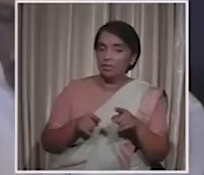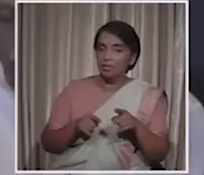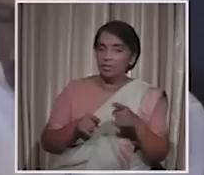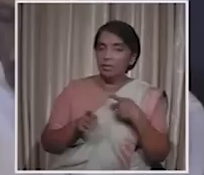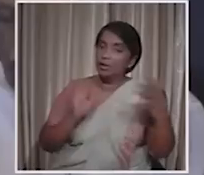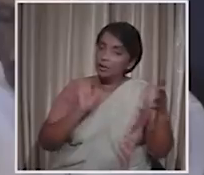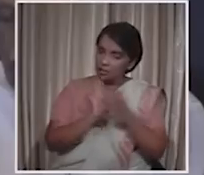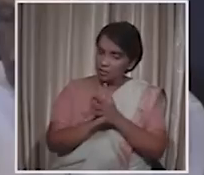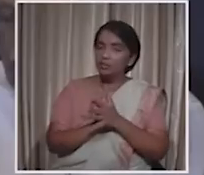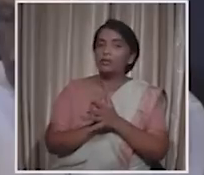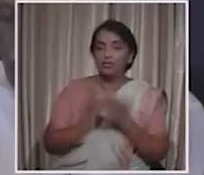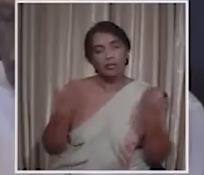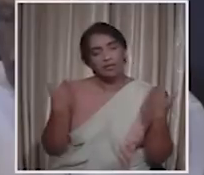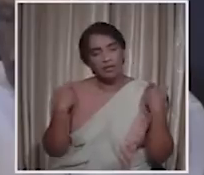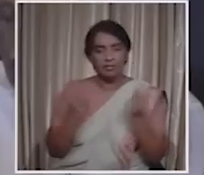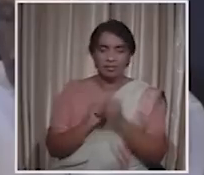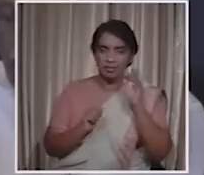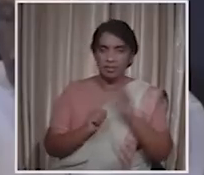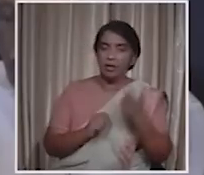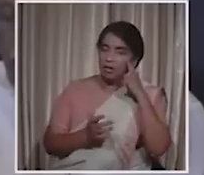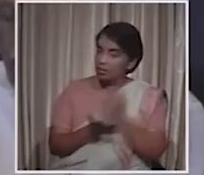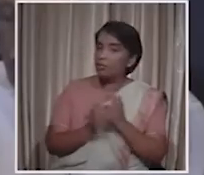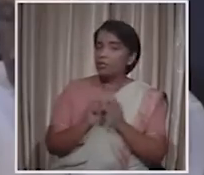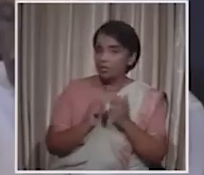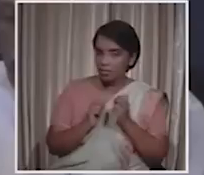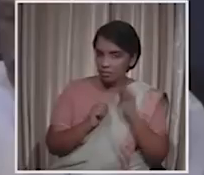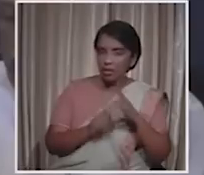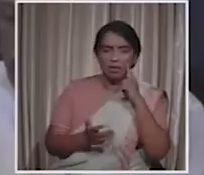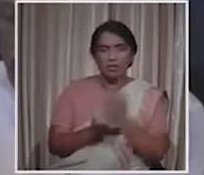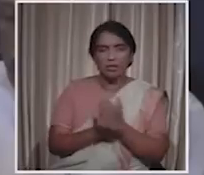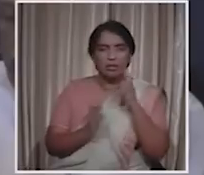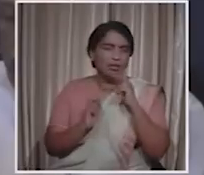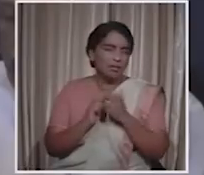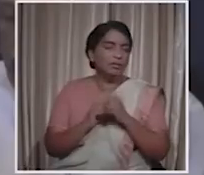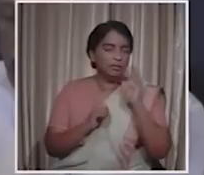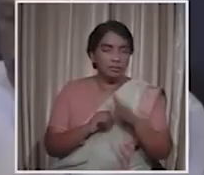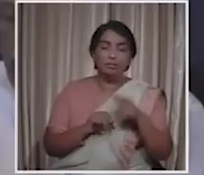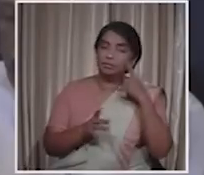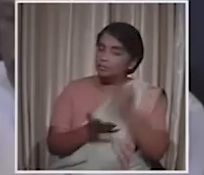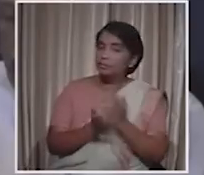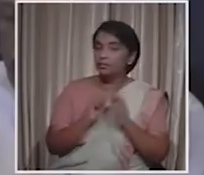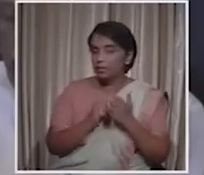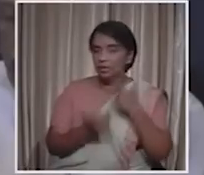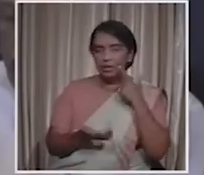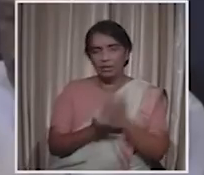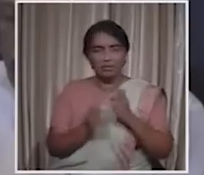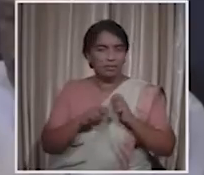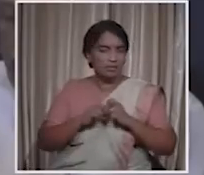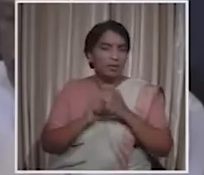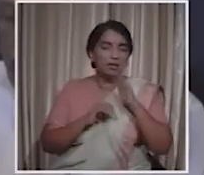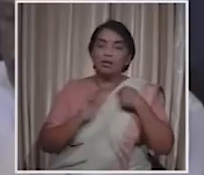එක්සිතව එක්සත්ව වෙහෙසෙමු. අසීරුතා ඇතිවේවි. දුෂ්කරතා මතුවේවි. ඒ දුෂ්කරතා අසීරුතා මැද්දේ අපි